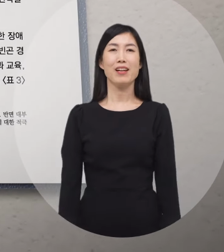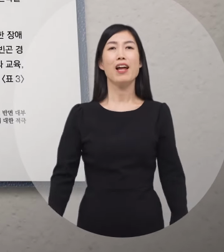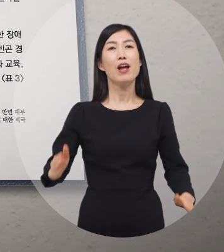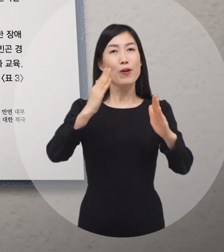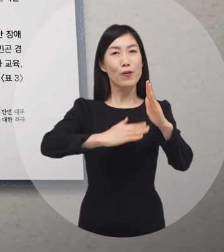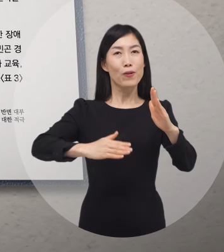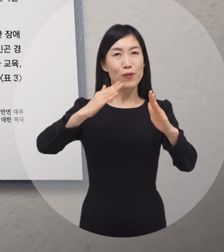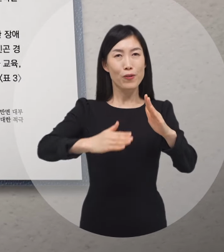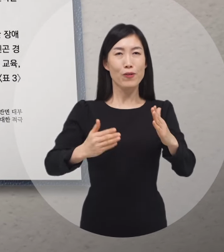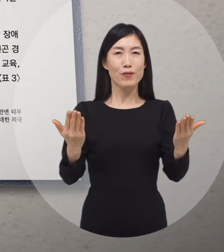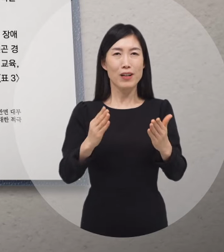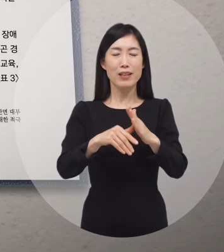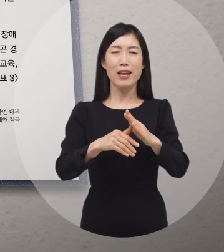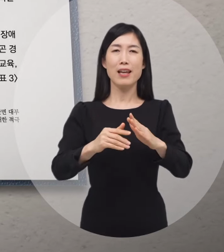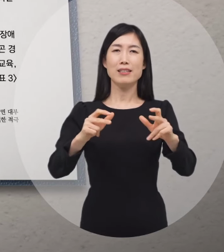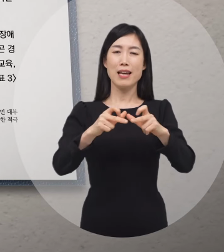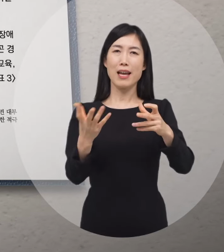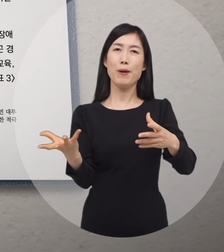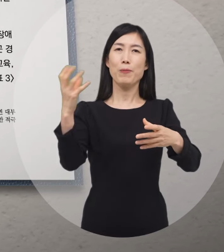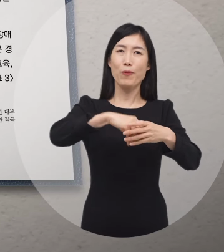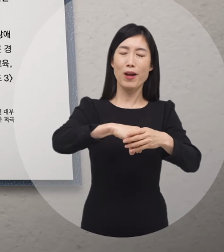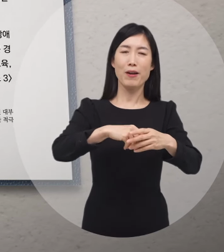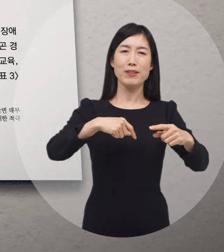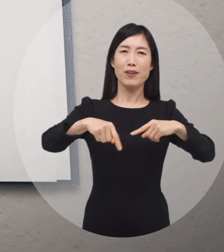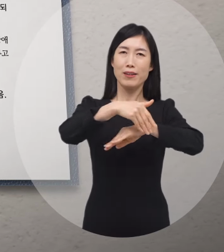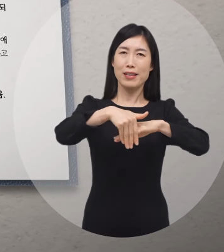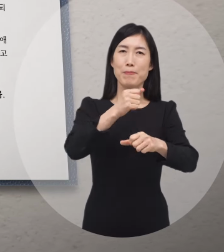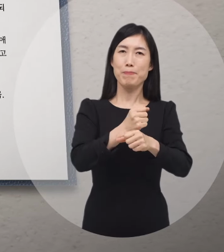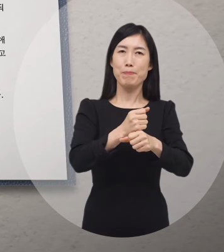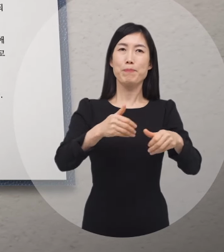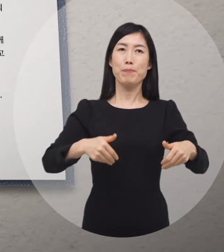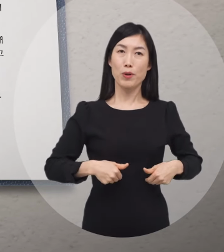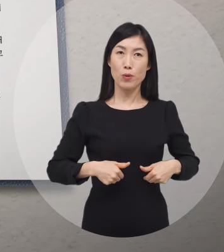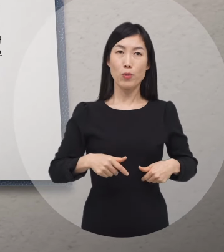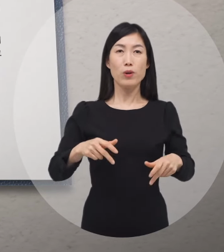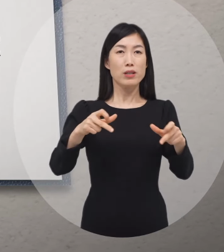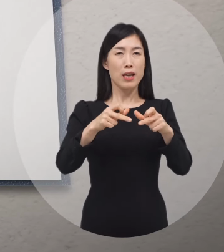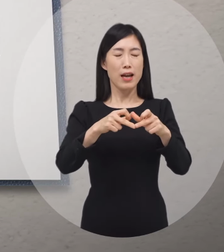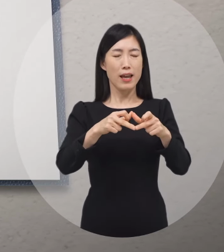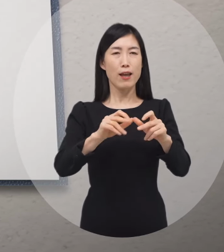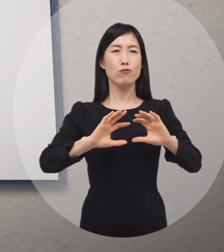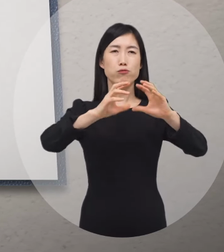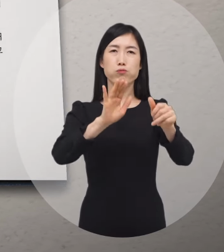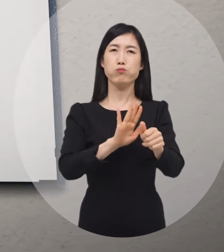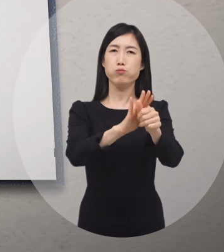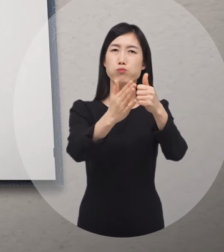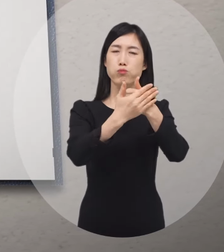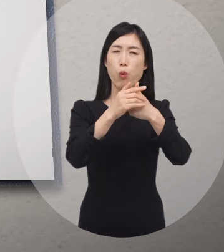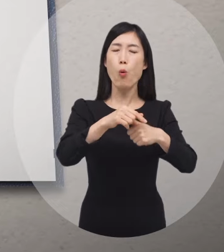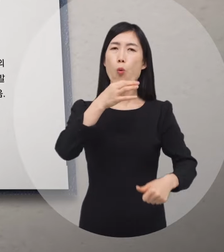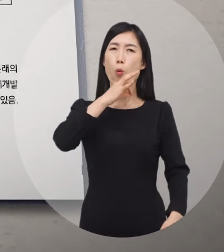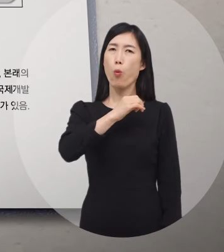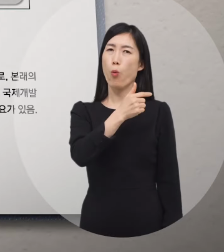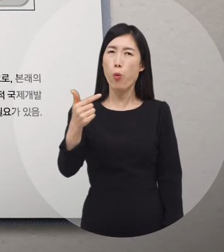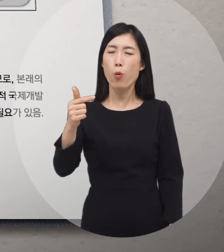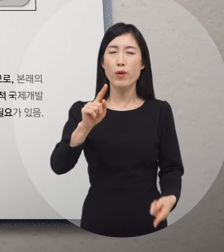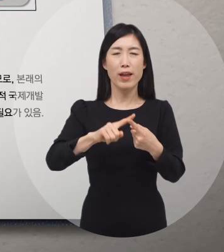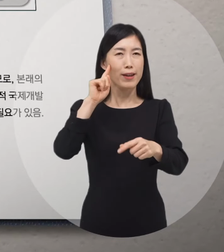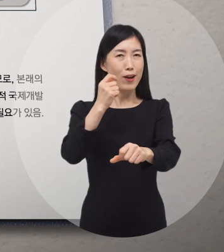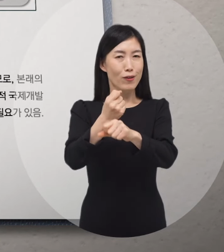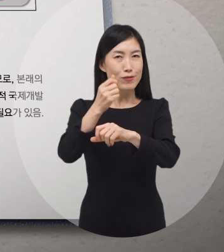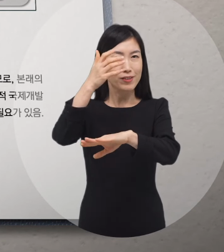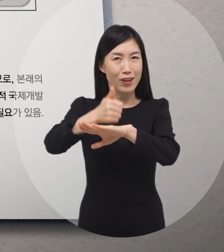공공부문 장애포괄적 국제협력정책 수립 및 장애분야 국제협력사업의 효과성 강화를 위한 이슈